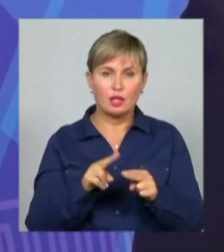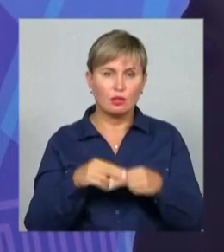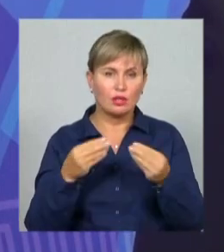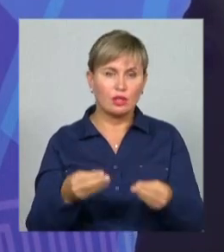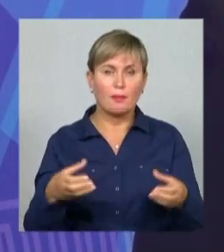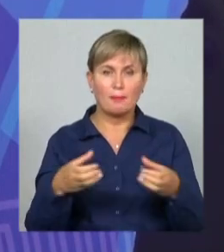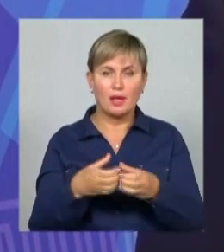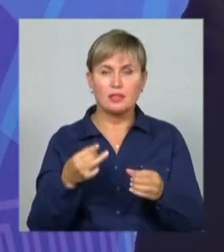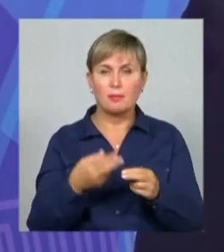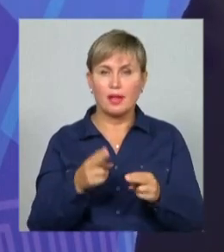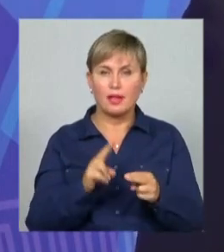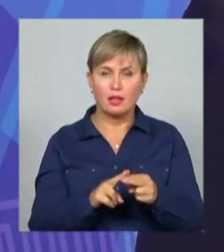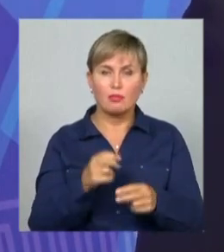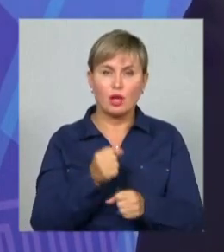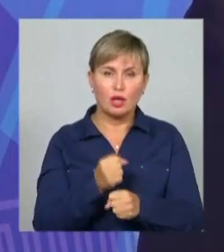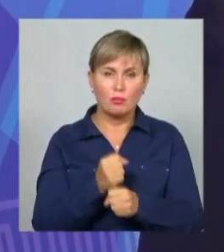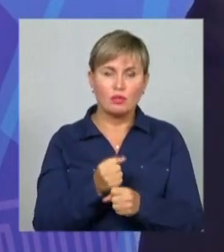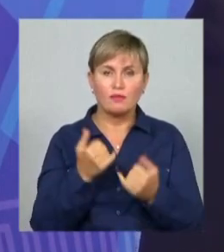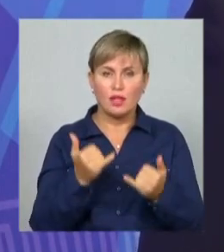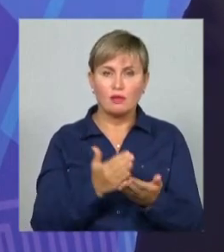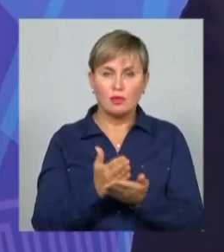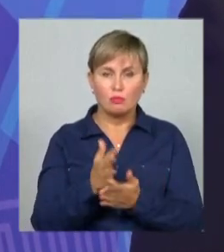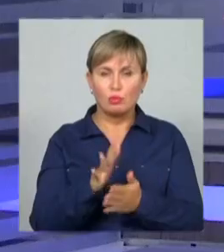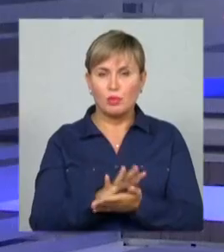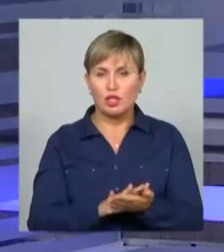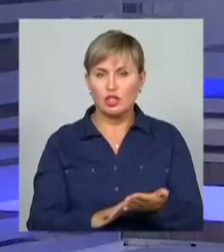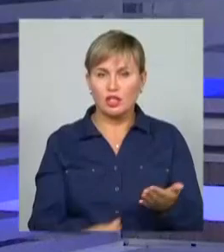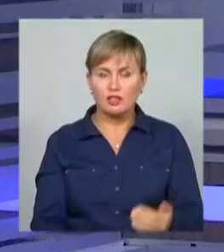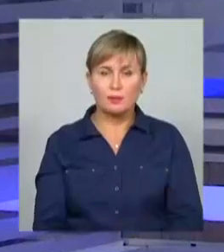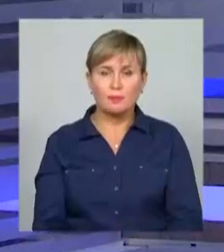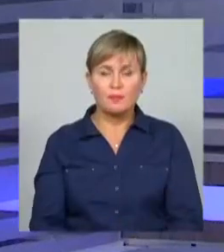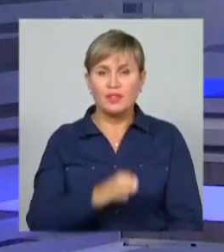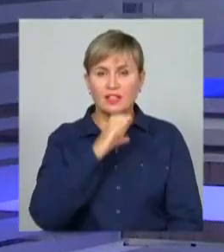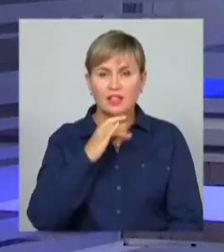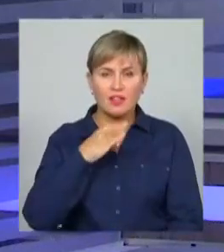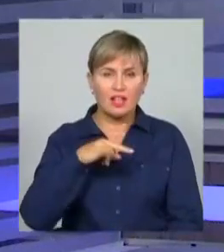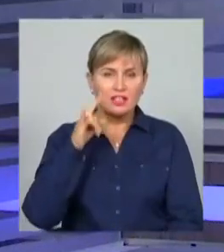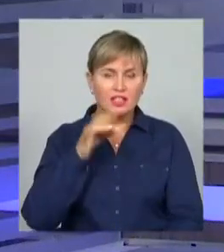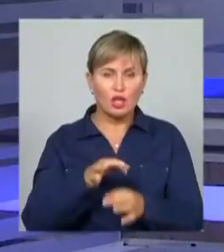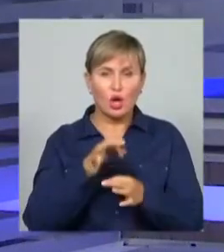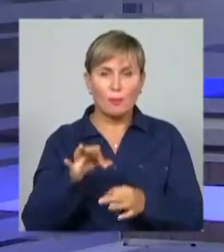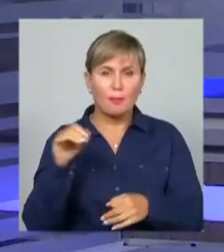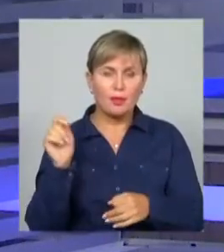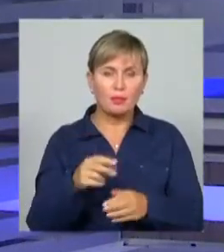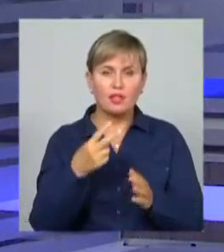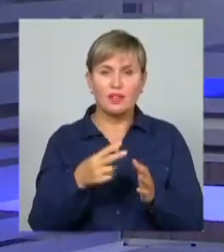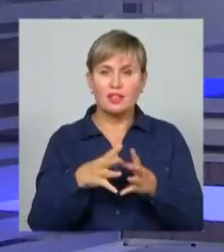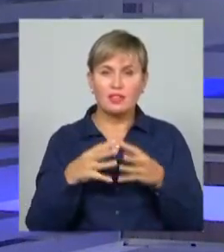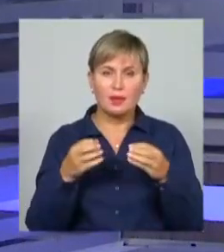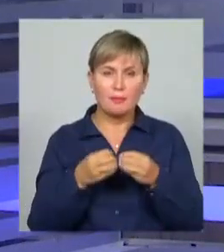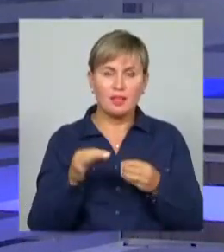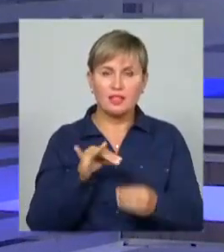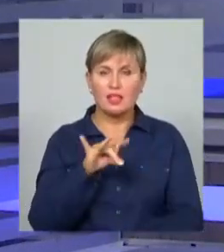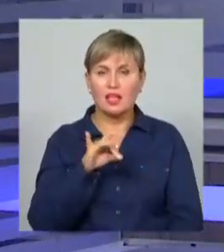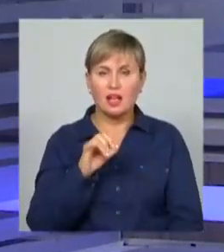партия. Поэтому работа в данном направлении будет продолжаться. В Северо-Казахстанскую область прибыли 27 кандасов из